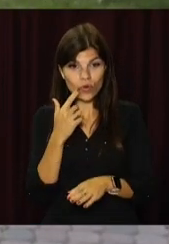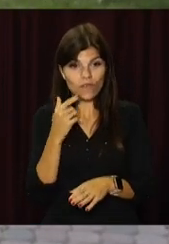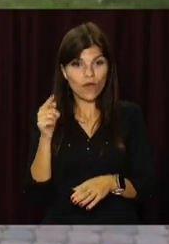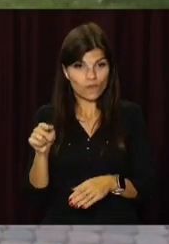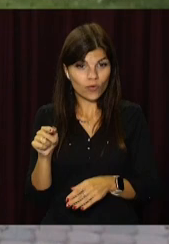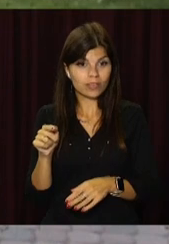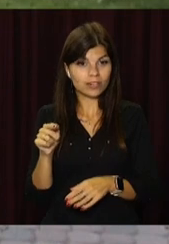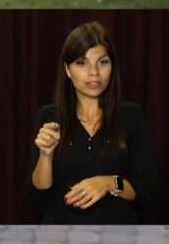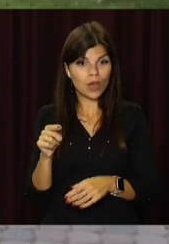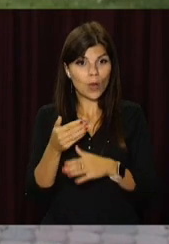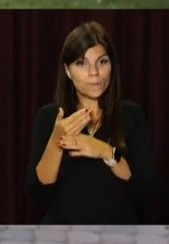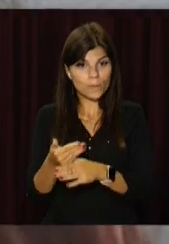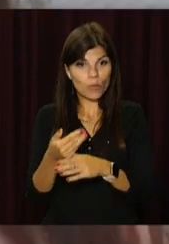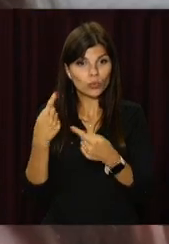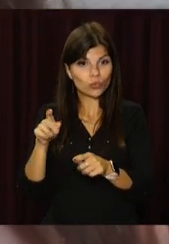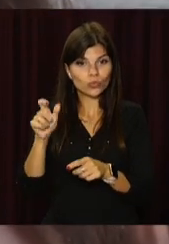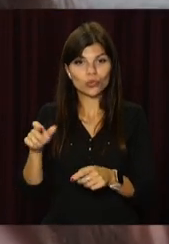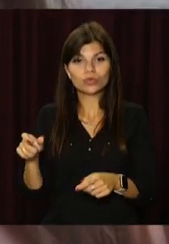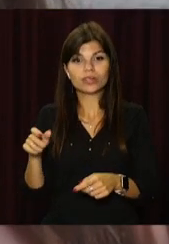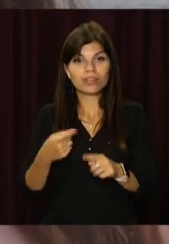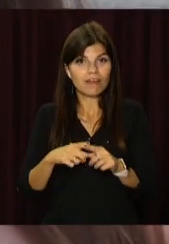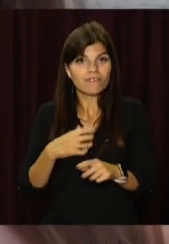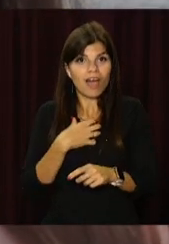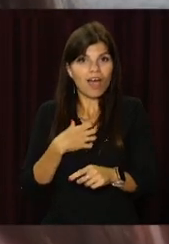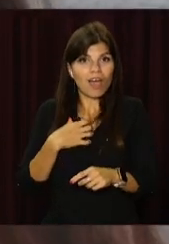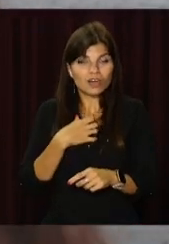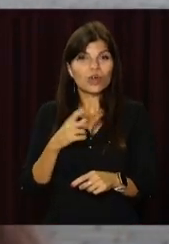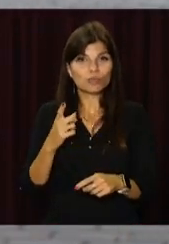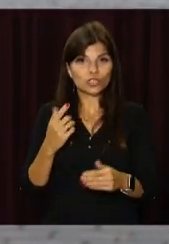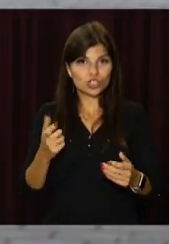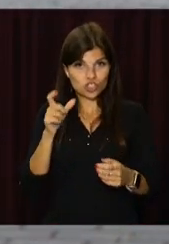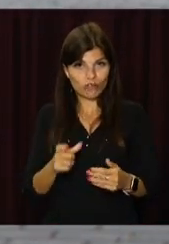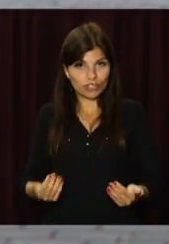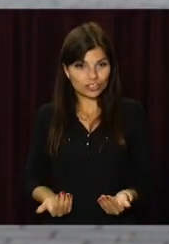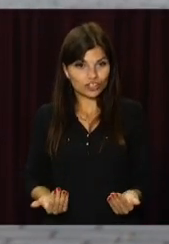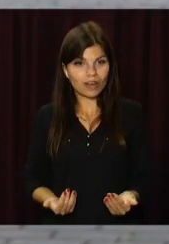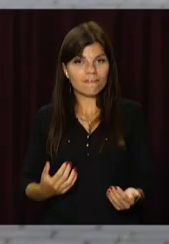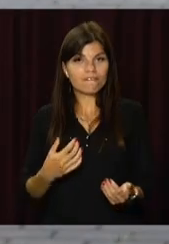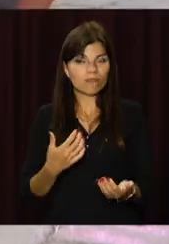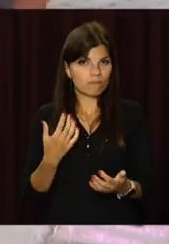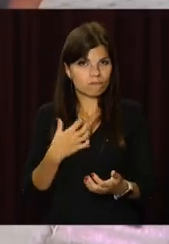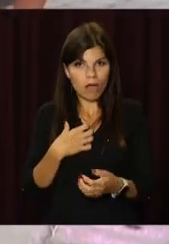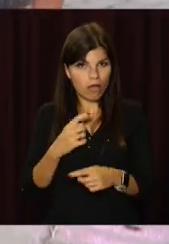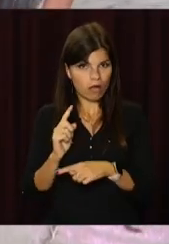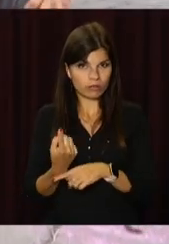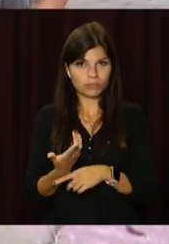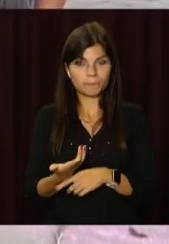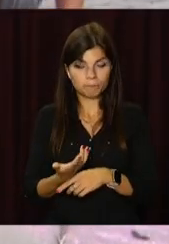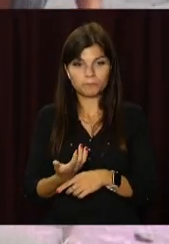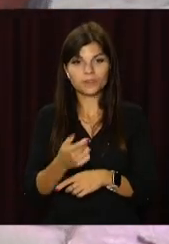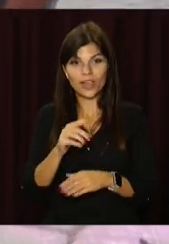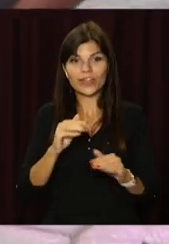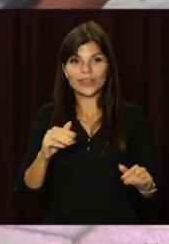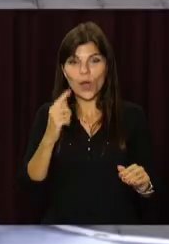вони допомагають іншим людям. Я вважаю це важливим, тому що людська життя важливіше всього. Фестиваль «Донор очима